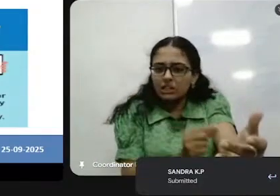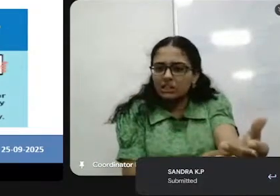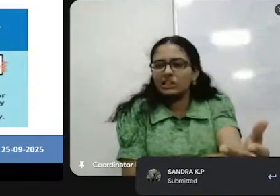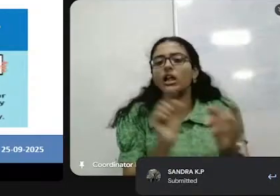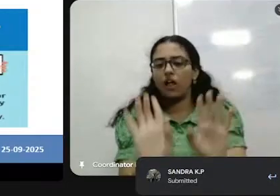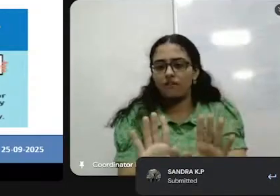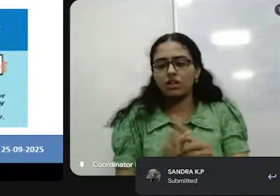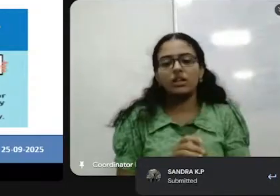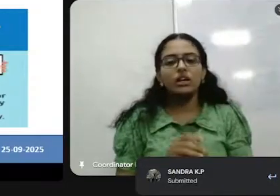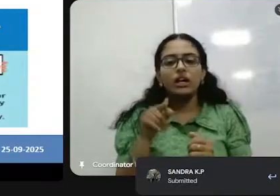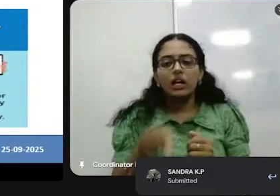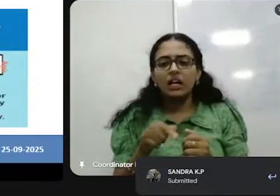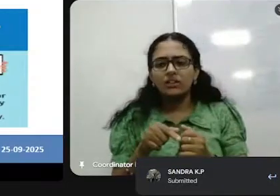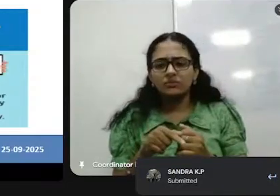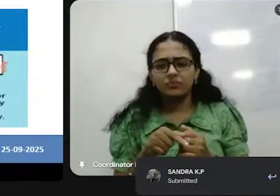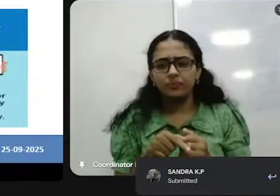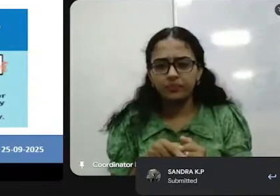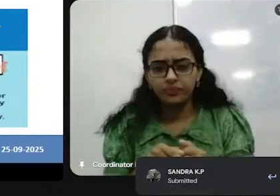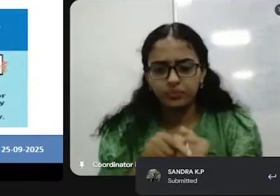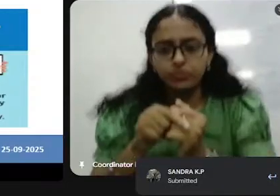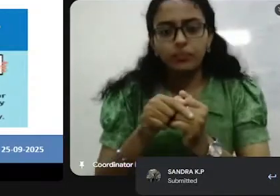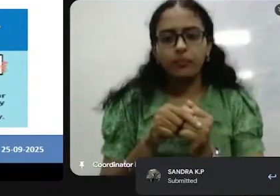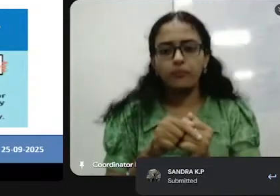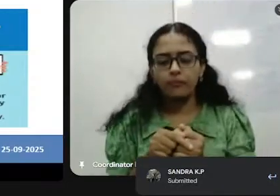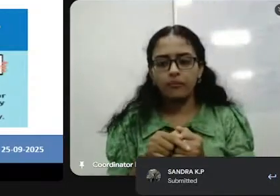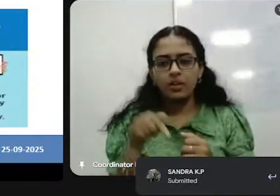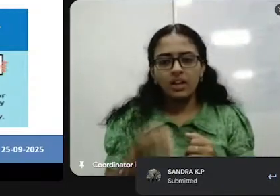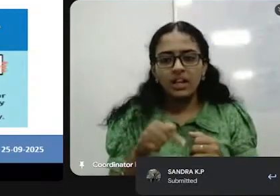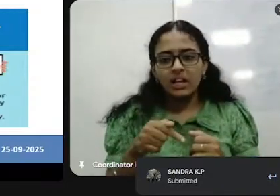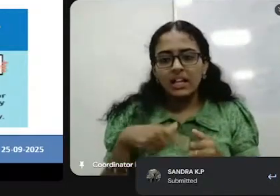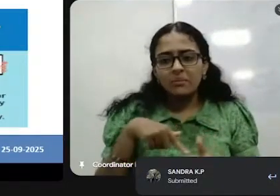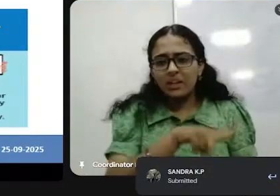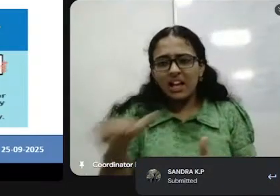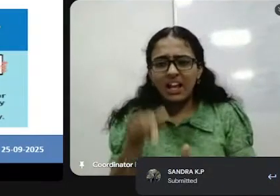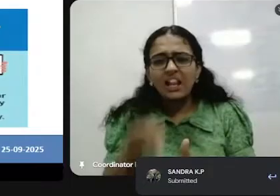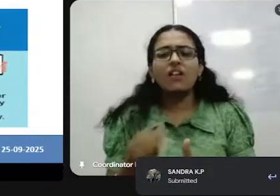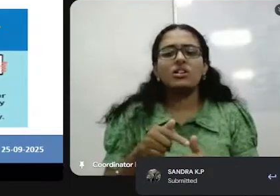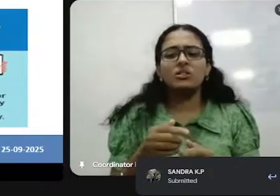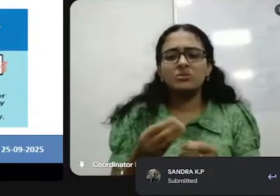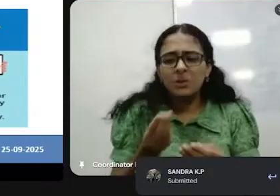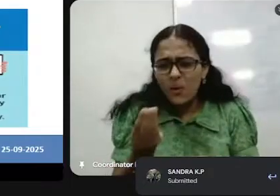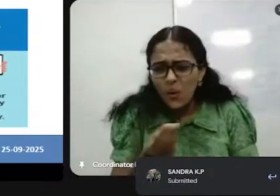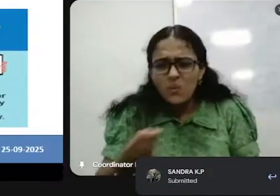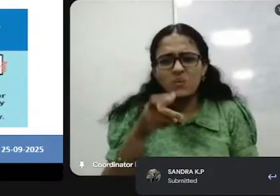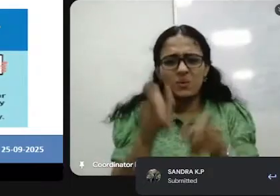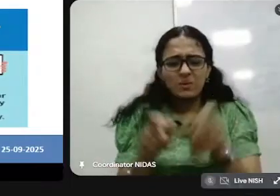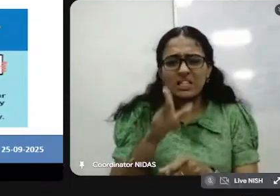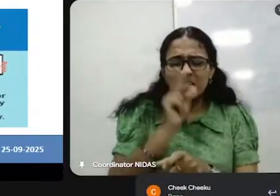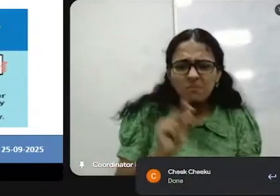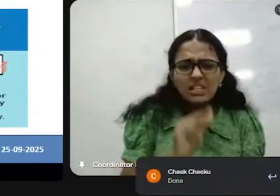സ്ട്രോക്ക് നോക്കുമ്പോൾ ഇസ്ചമിക് സ്ട്രോക്ക് നോക്കുമ്പോൾ രക്തം കട്ടപിടിക്കുന്ന അവസ്ഥ. അപ്പം അവിടെ ഉള്ളവർക്ക് ചെറുതായിട്ടൊരു